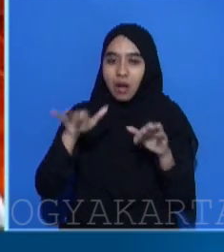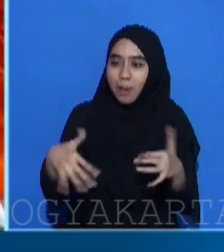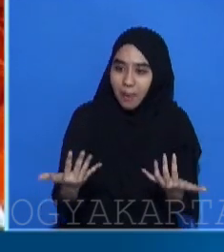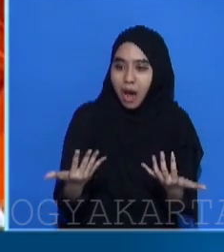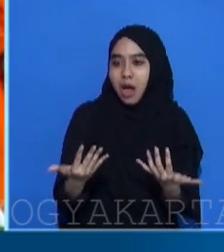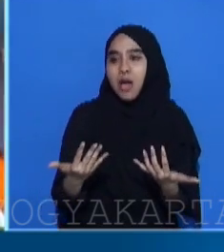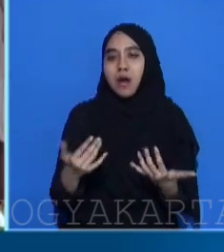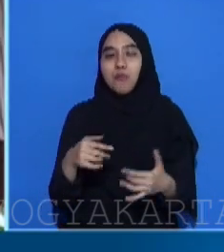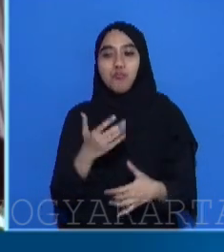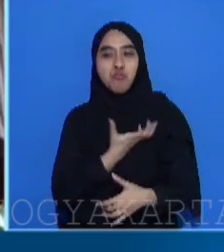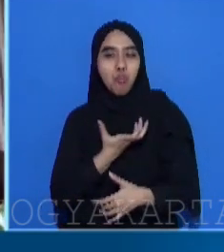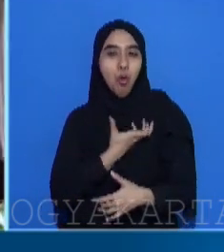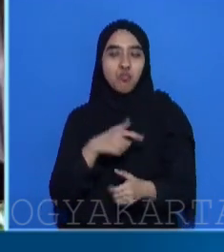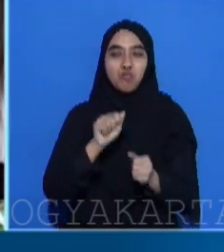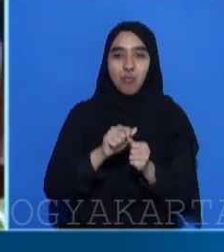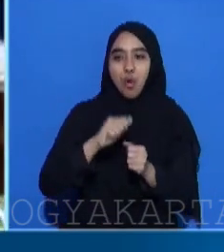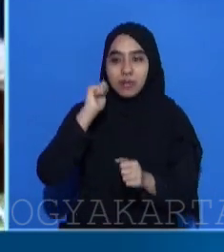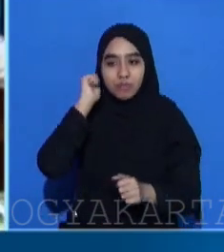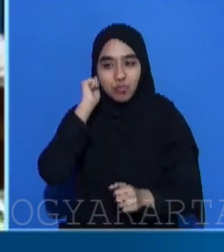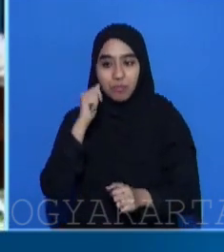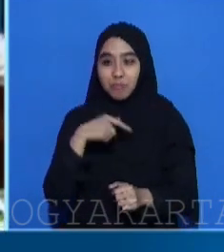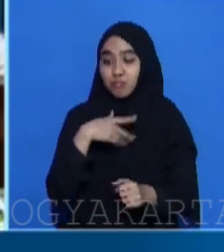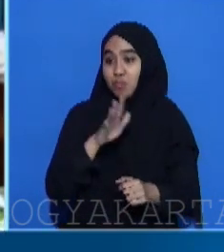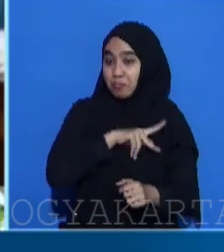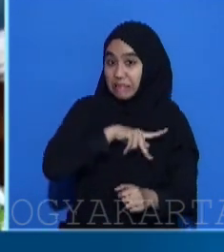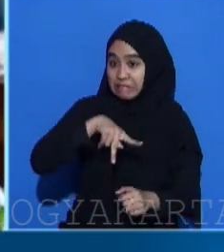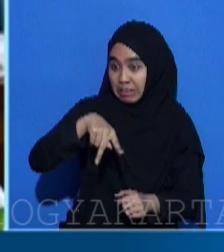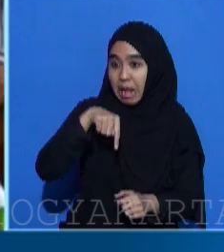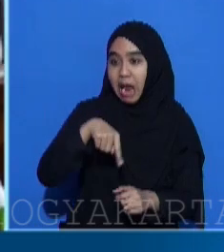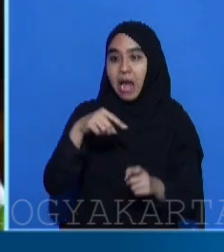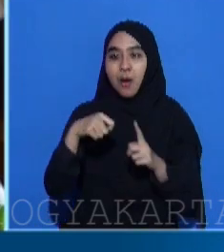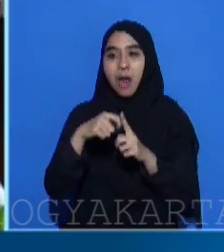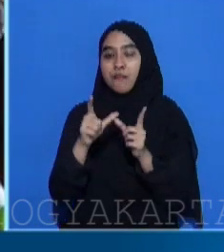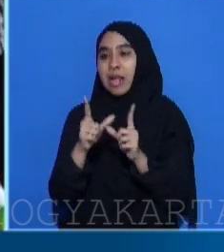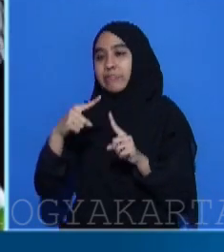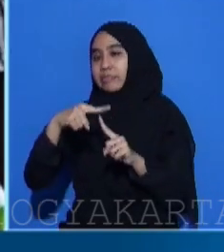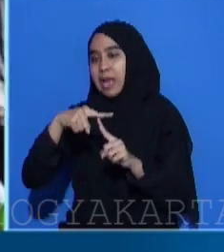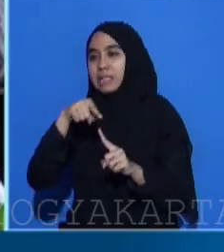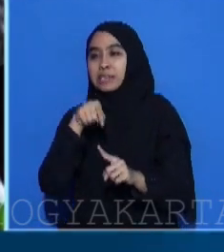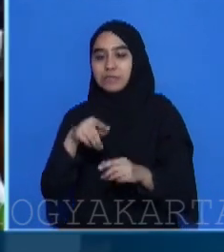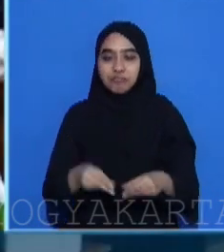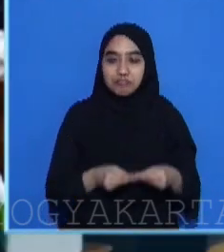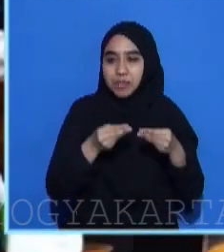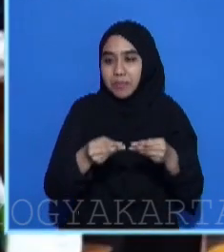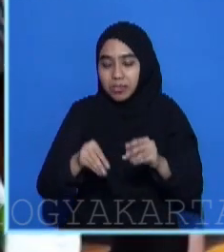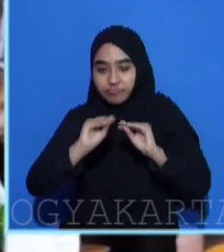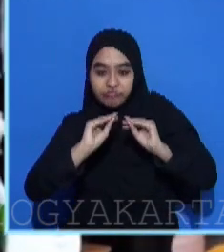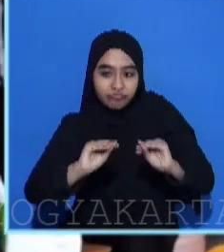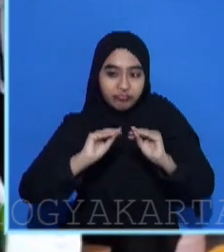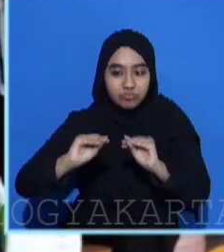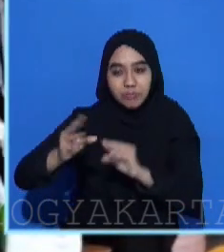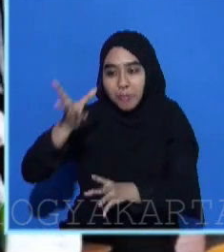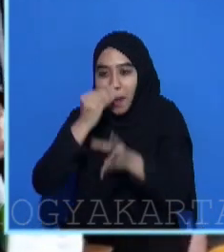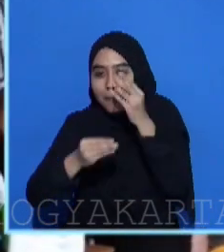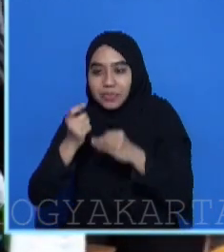keilmuan ya untuk ibu-ibu peserta ee KWT migunani memberikan edukasi tentang budidaya